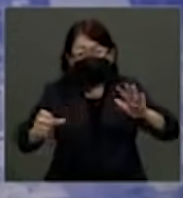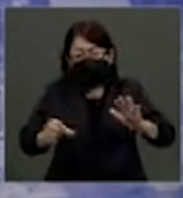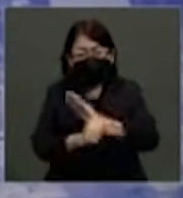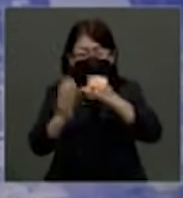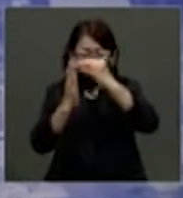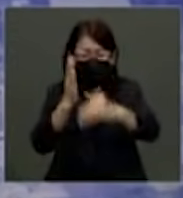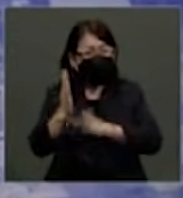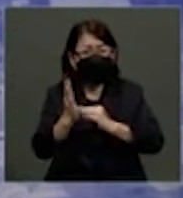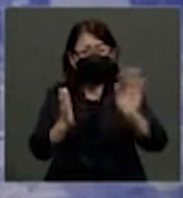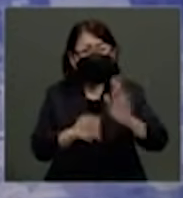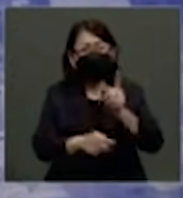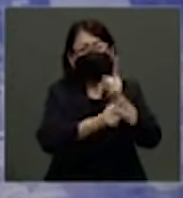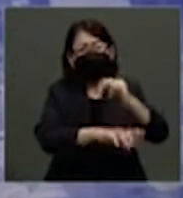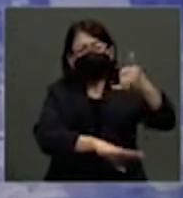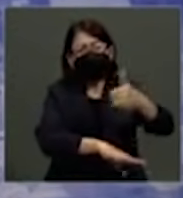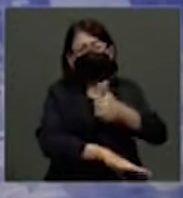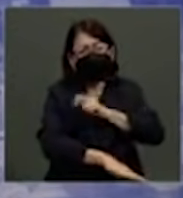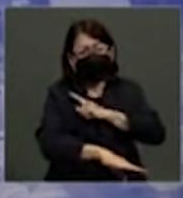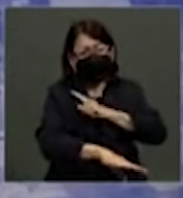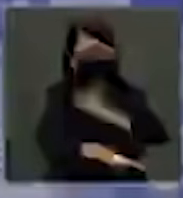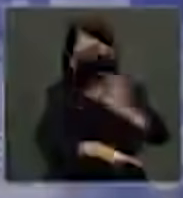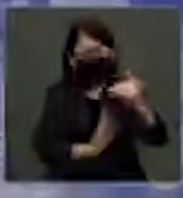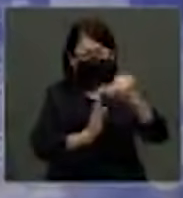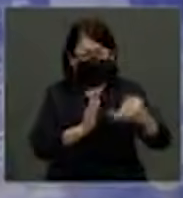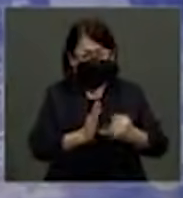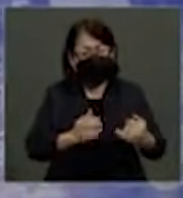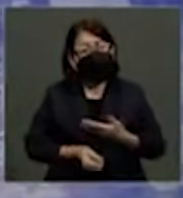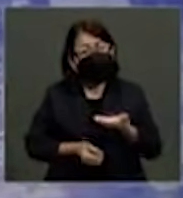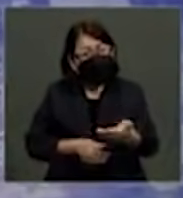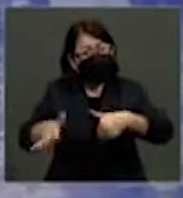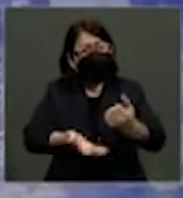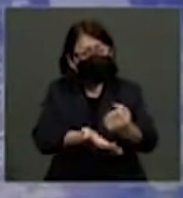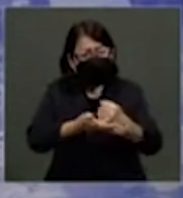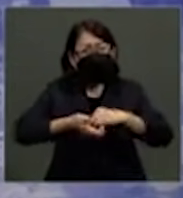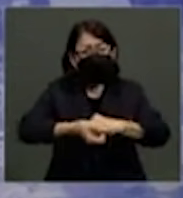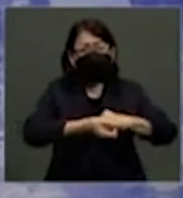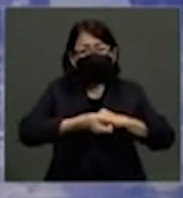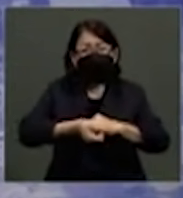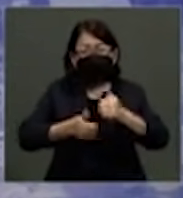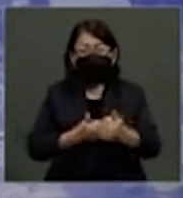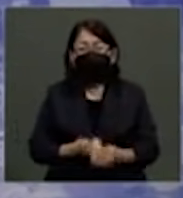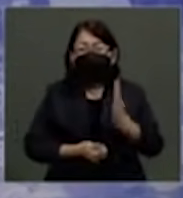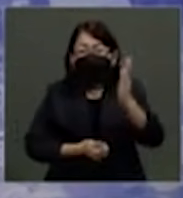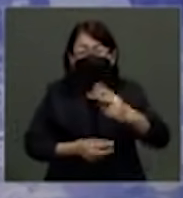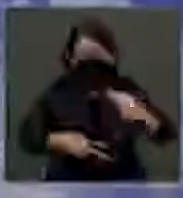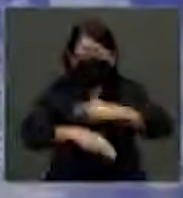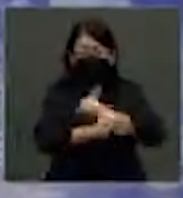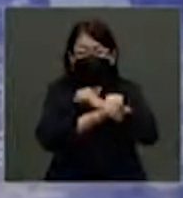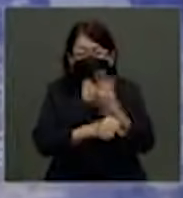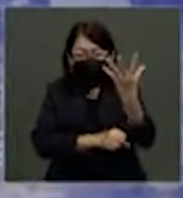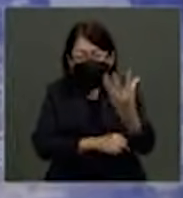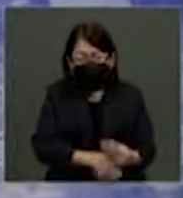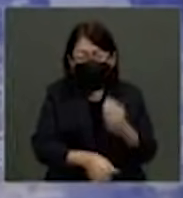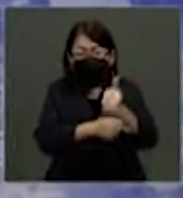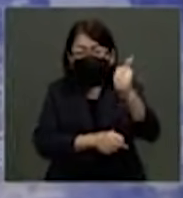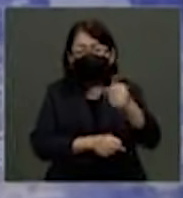วน์เป็นจุดอย่างที่ว่าเพราะฉะนั้นนี่คือสิ่งที่จะกระทบต่อบุคคลที่มีปรากฏอยู่ในการออกข้อกำหนดต่างๆเหล่